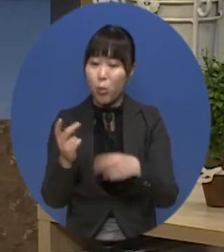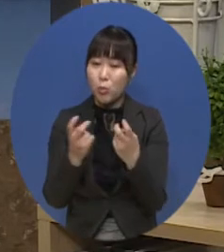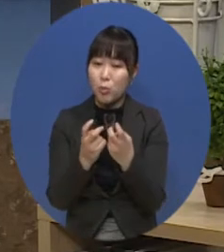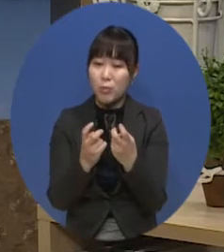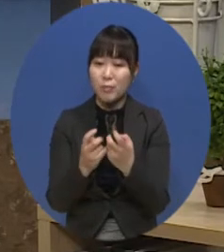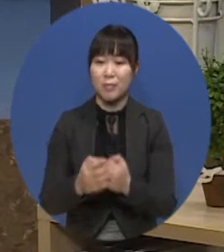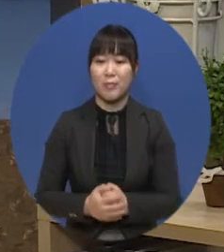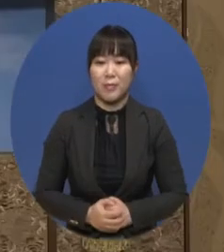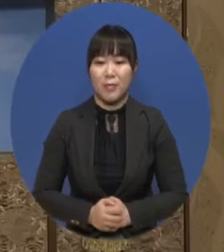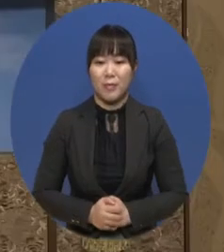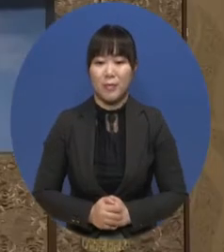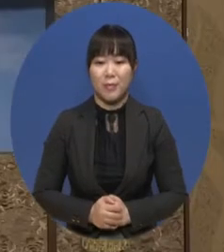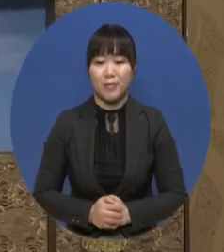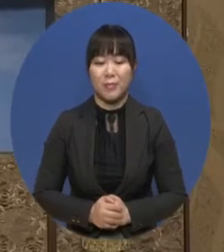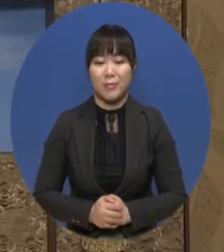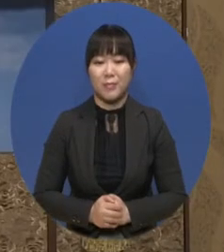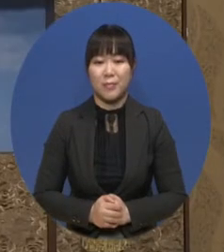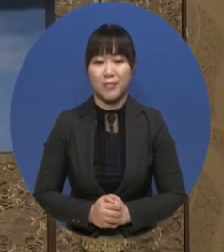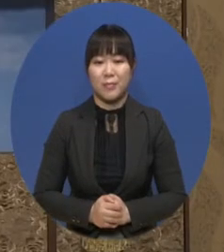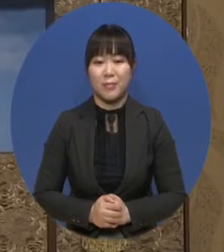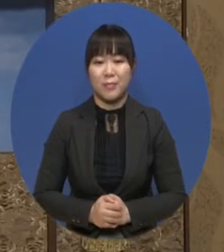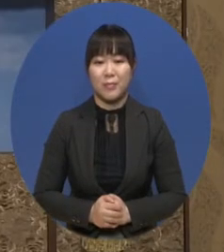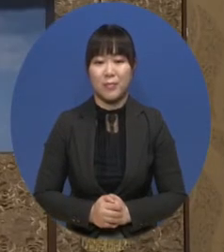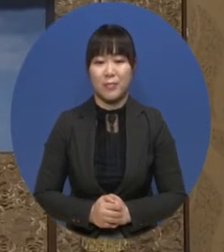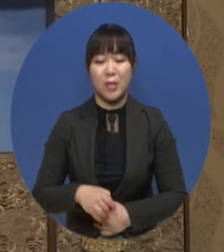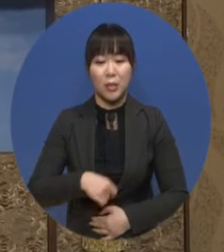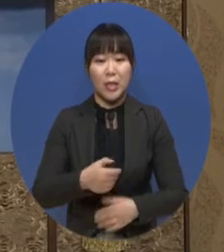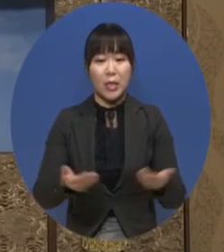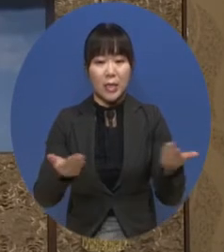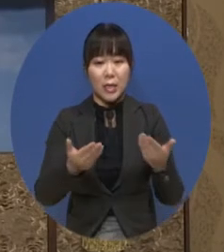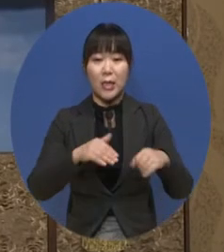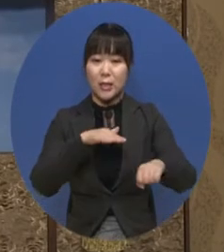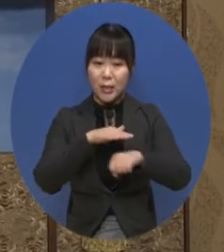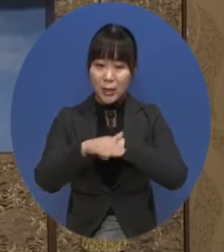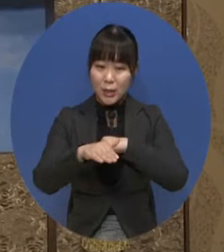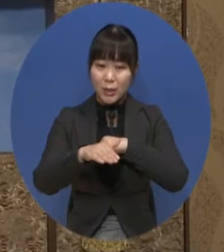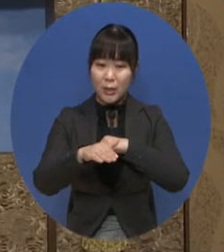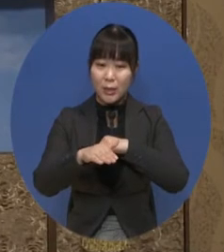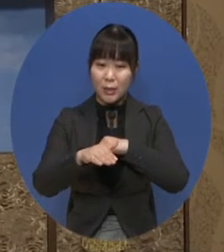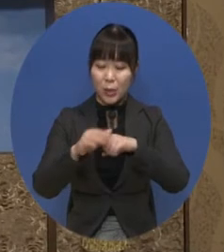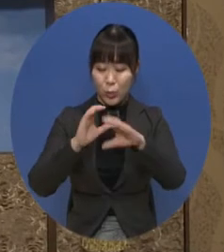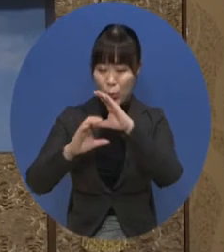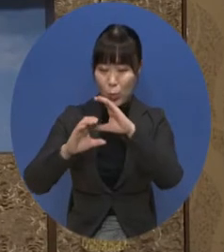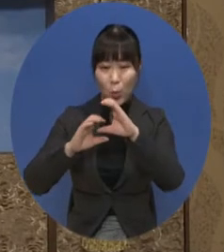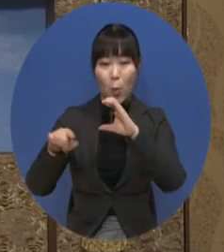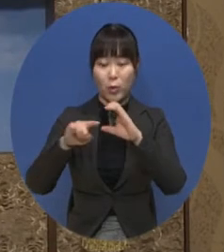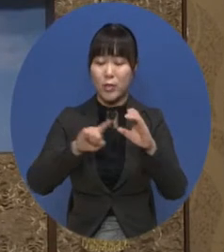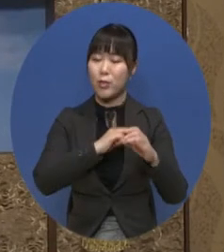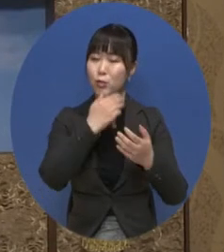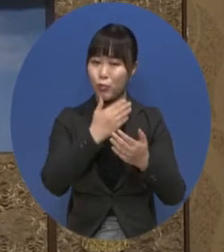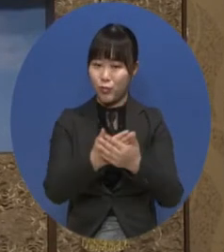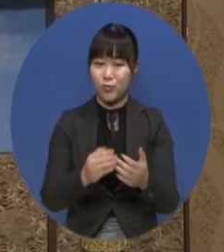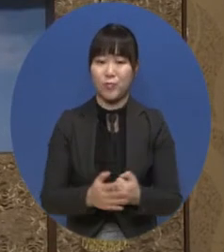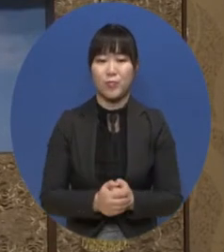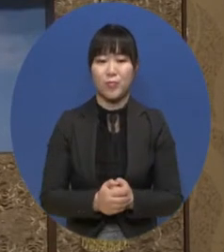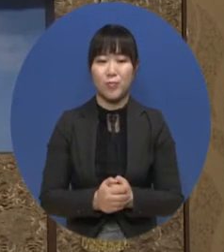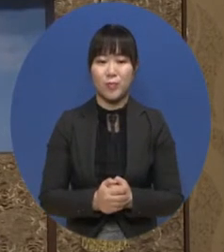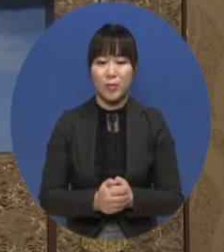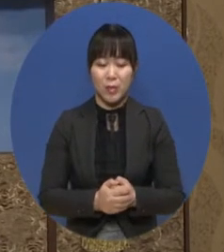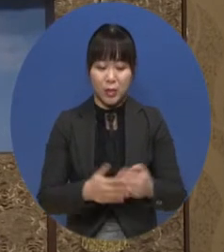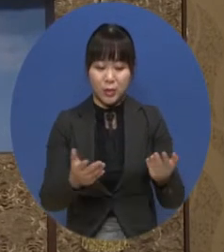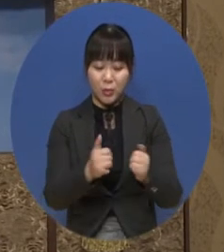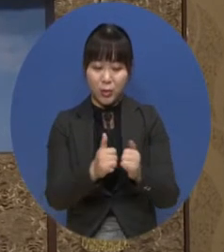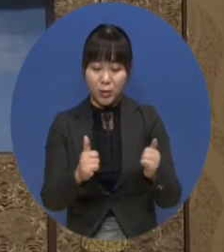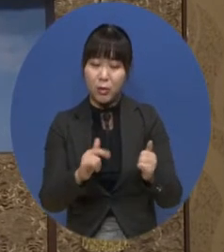어떻게 이루어지나요? 사실 이제 일을 하는 방식도 되게 소통을 중시해요. 그래서